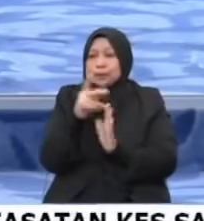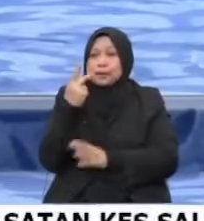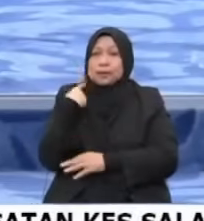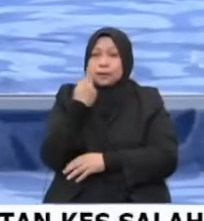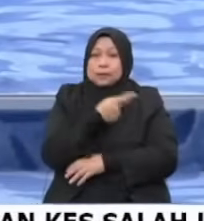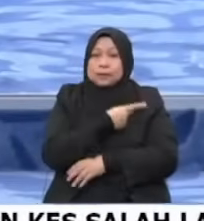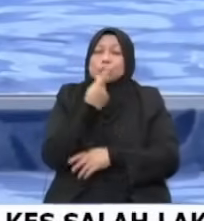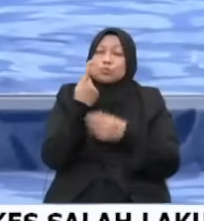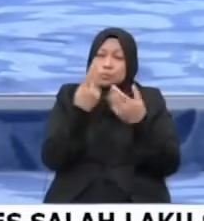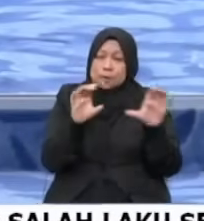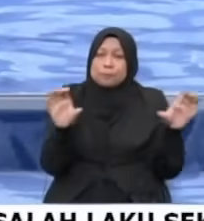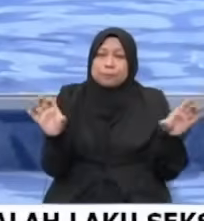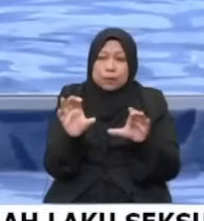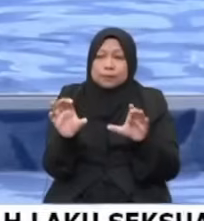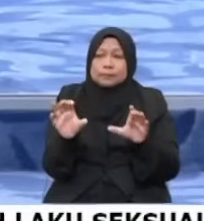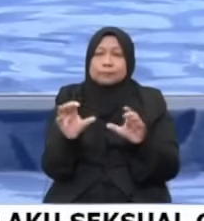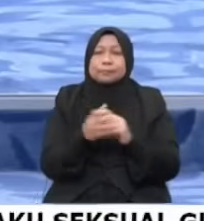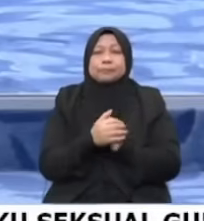telah melaksanakan